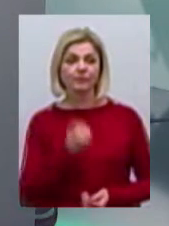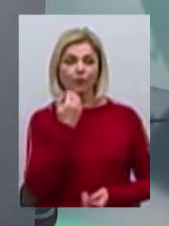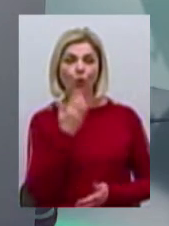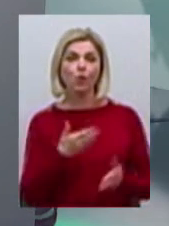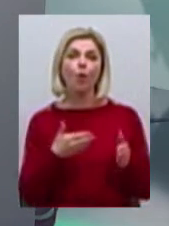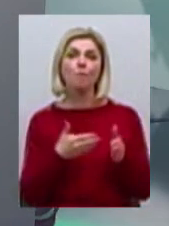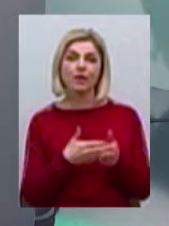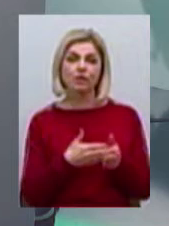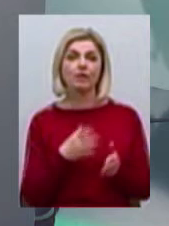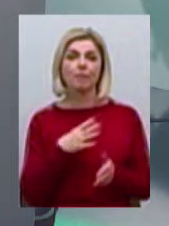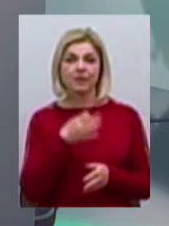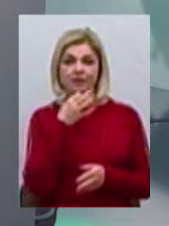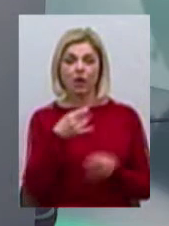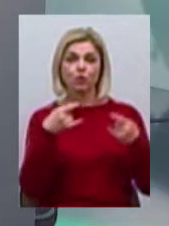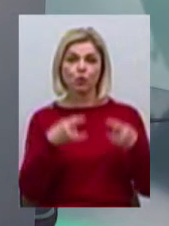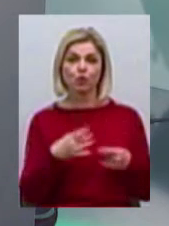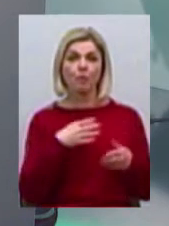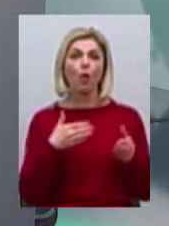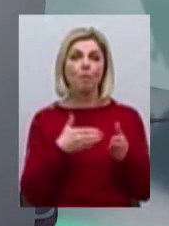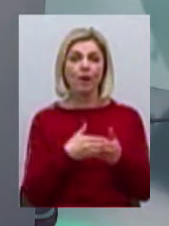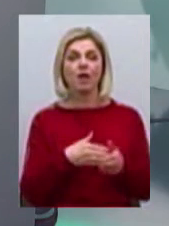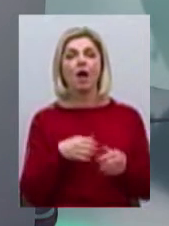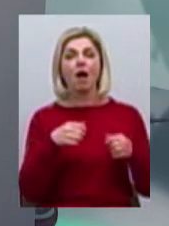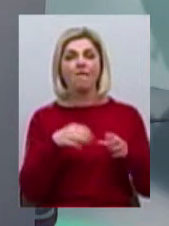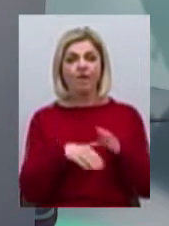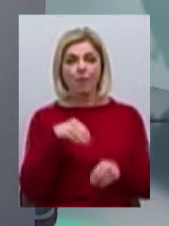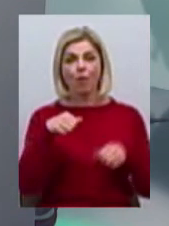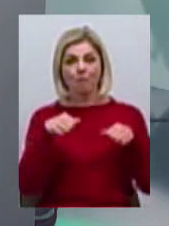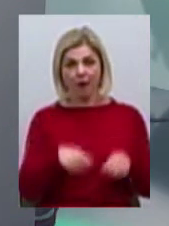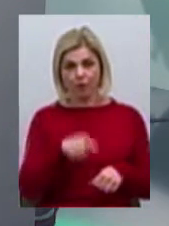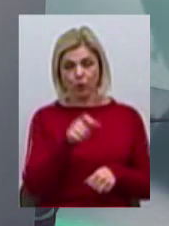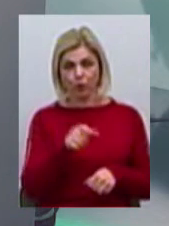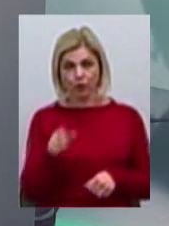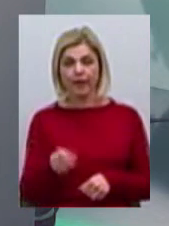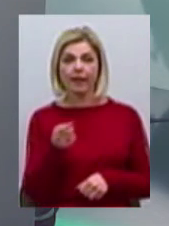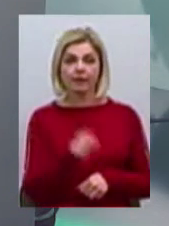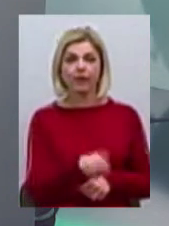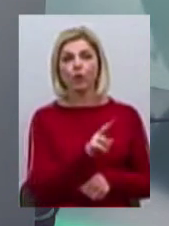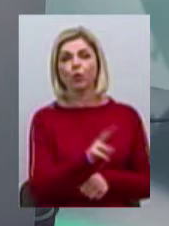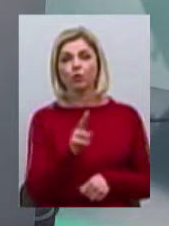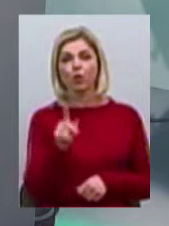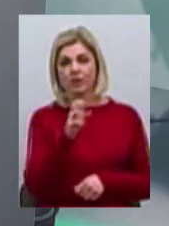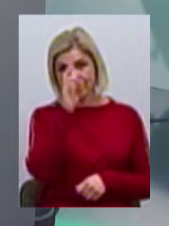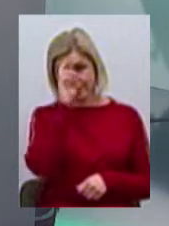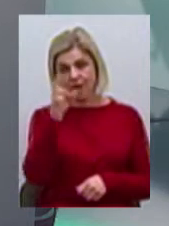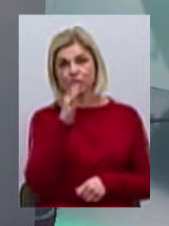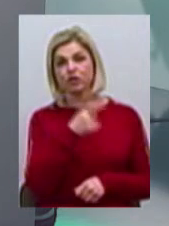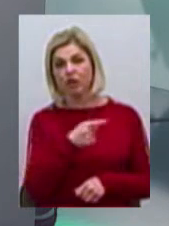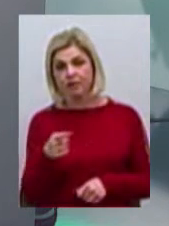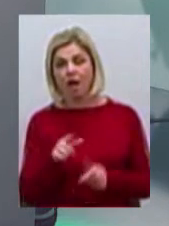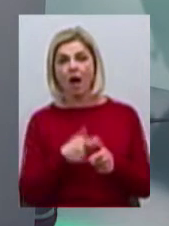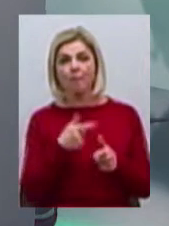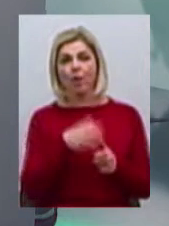обмеження, вже сказано було в сюжеті, було обмеження виборчих прав людей. Тих, які за царських часів або за